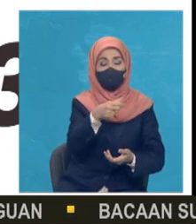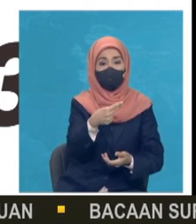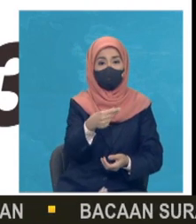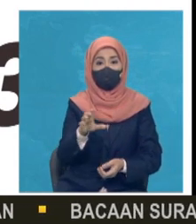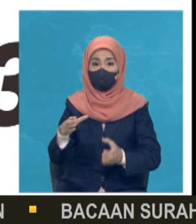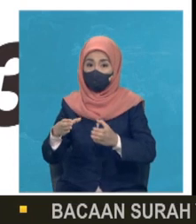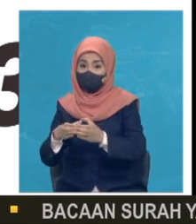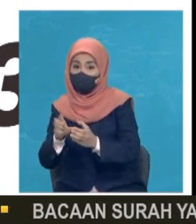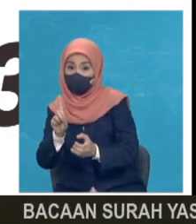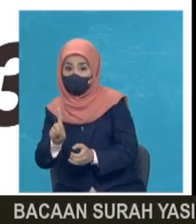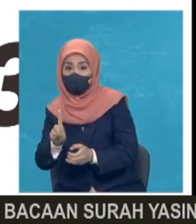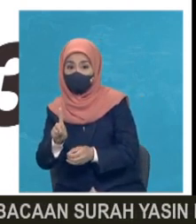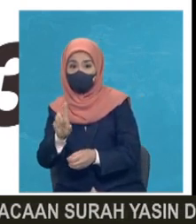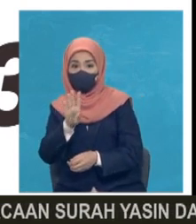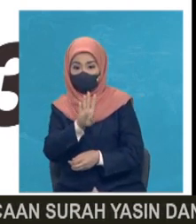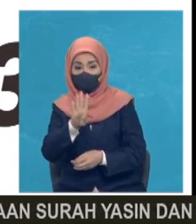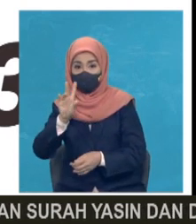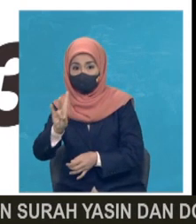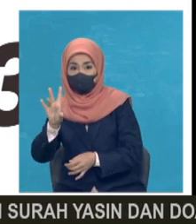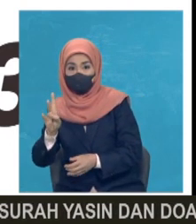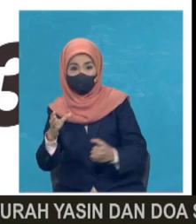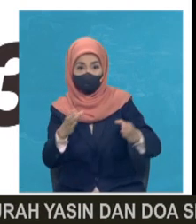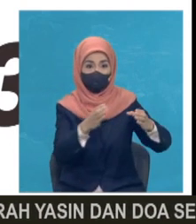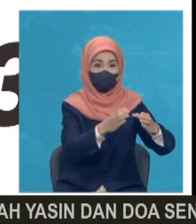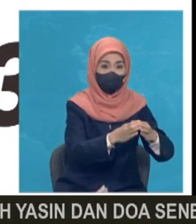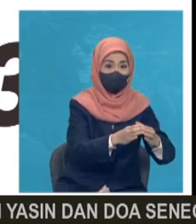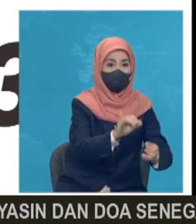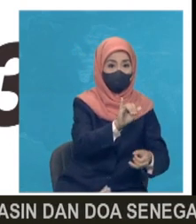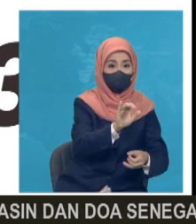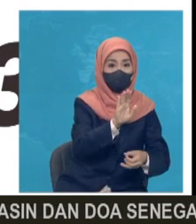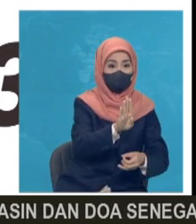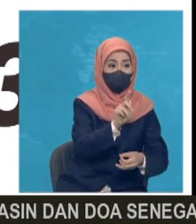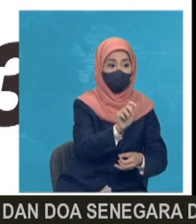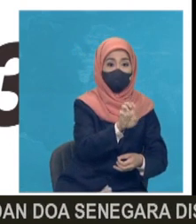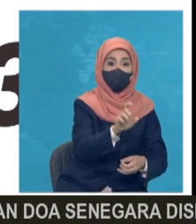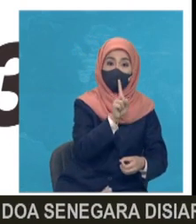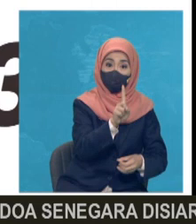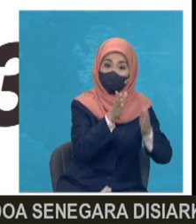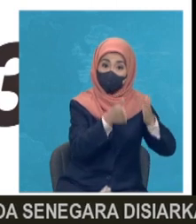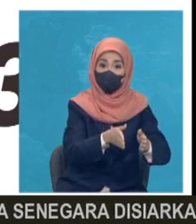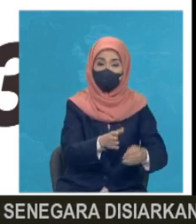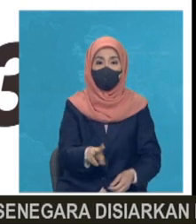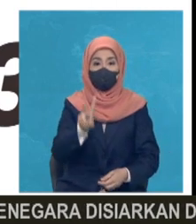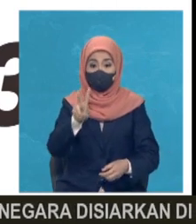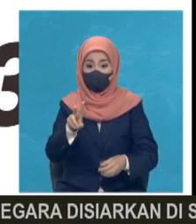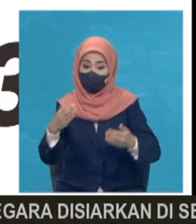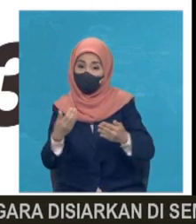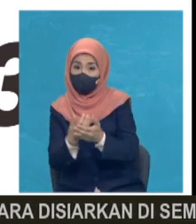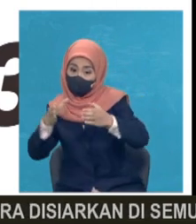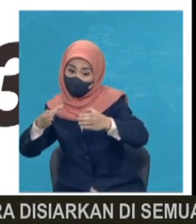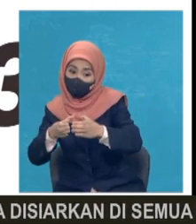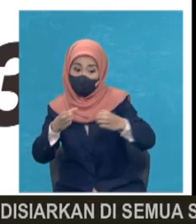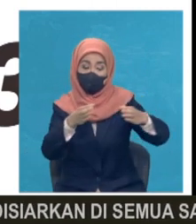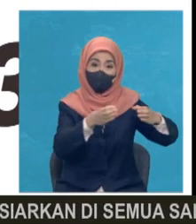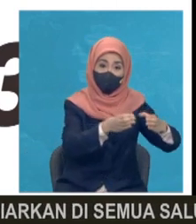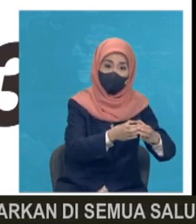Cluster 477 dan satu kelas lagi bagi Cluster Kyle Selain itu terdapat dua kah terbaru di